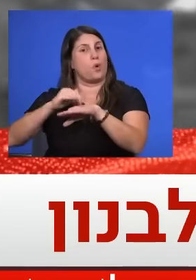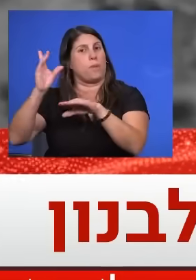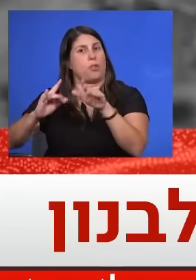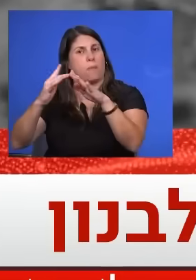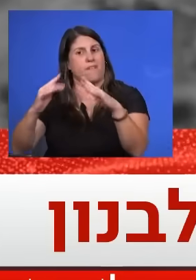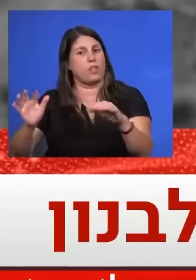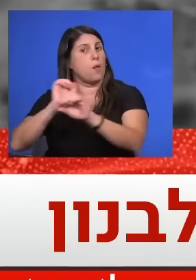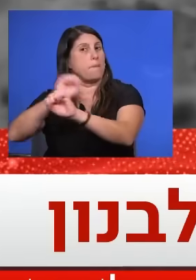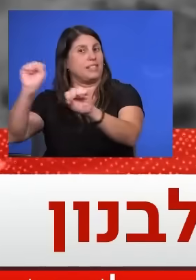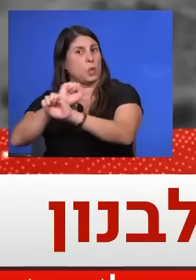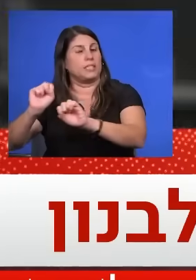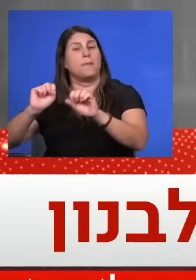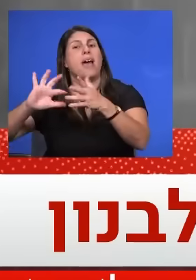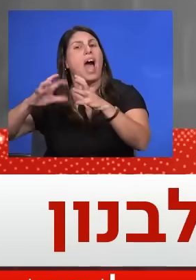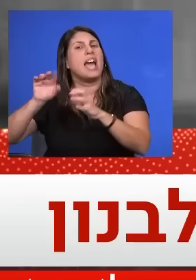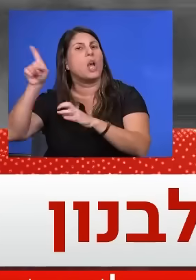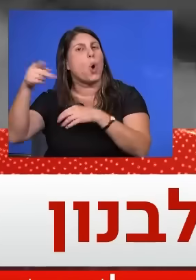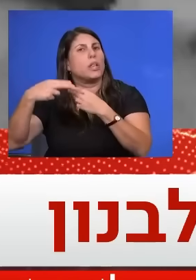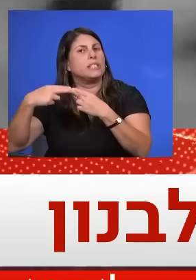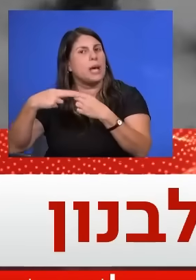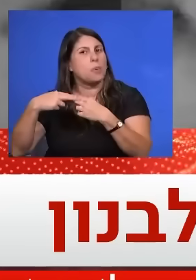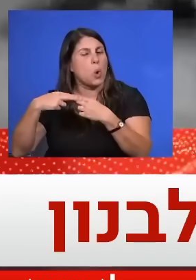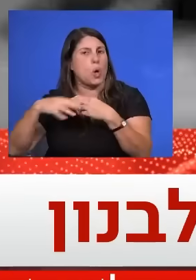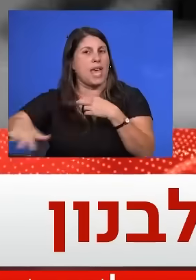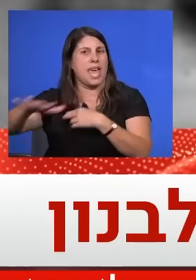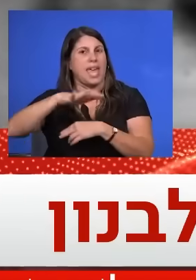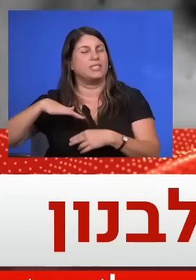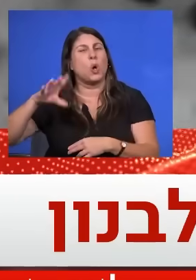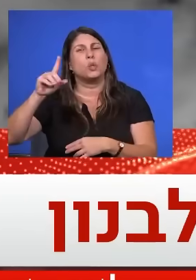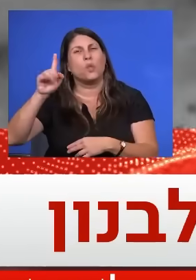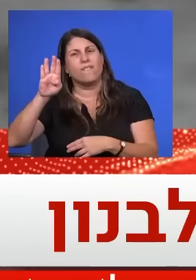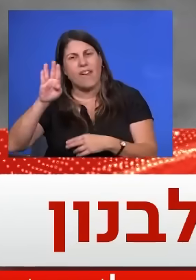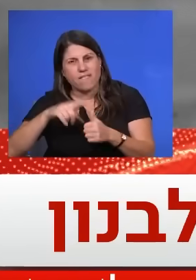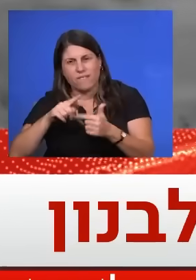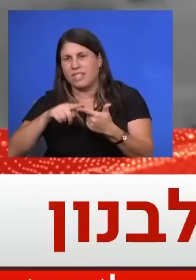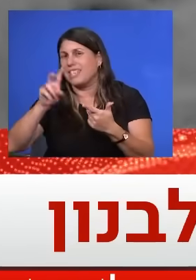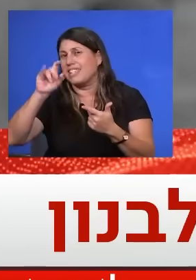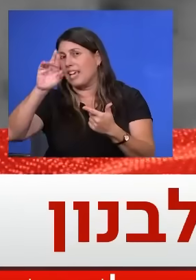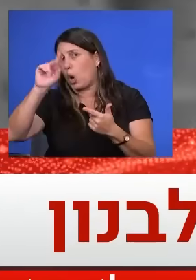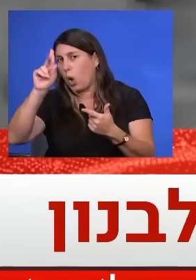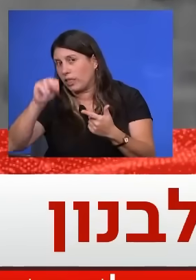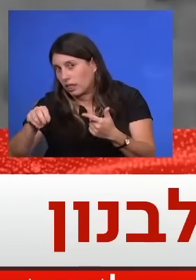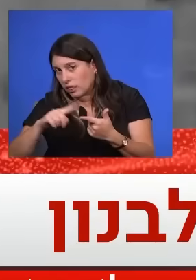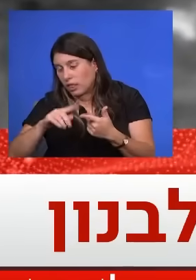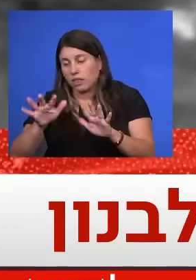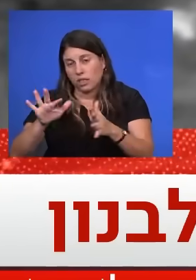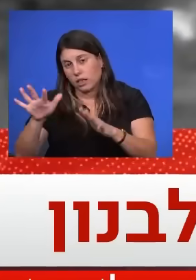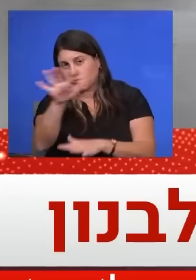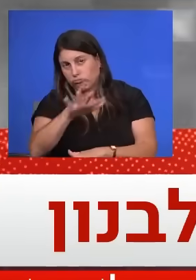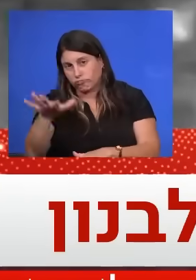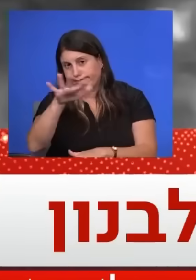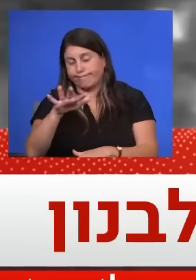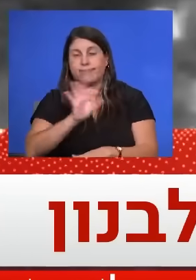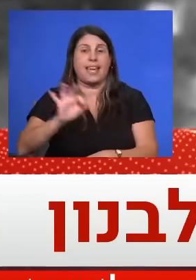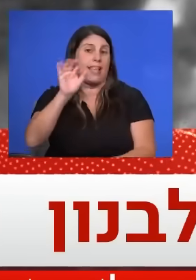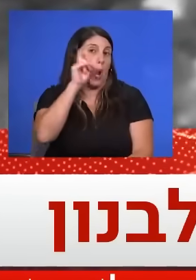העיירות סמוך ל... אזור דובה, ויראון, באזור שלנו, פחות או יותר הגזרה המרכזית. אנחנו עדיין לא יודעים לדווח מה